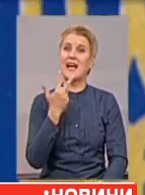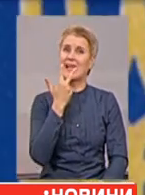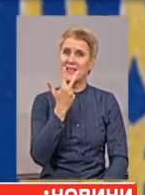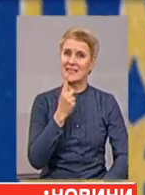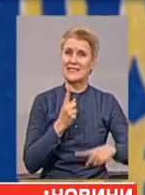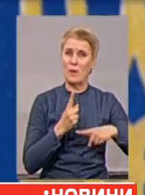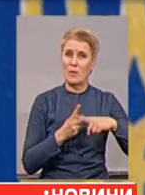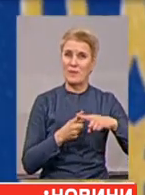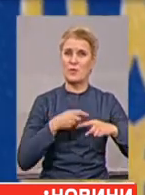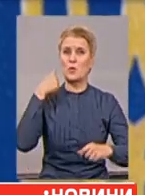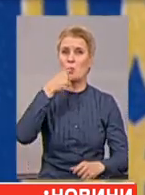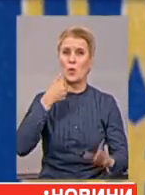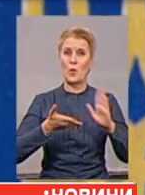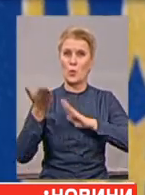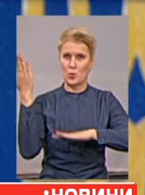3,5 роки тому